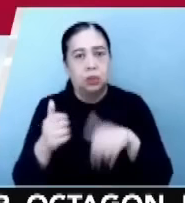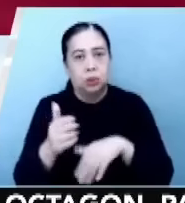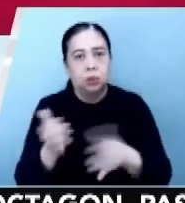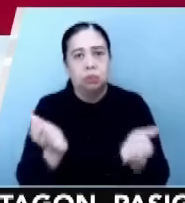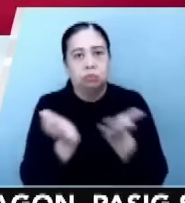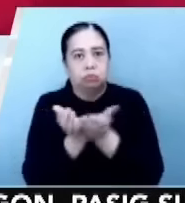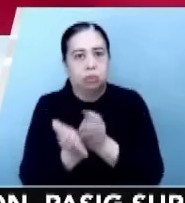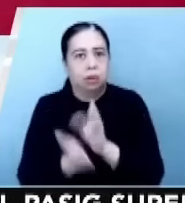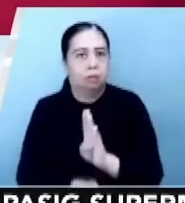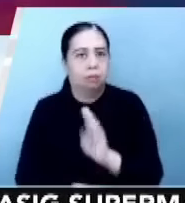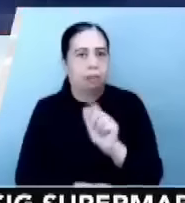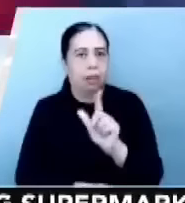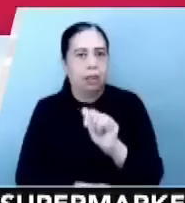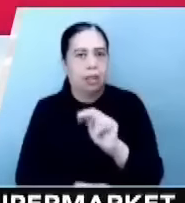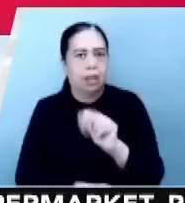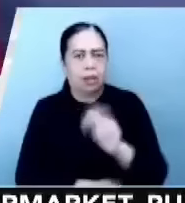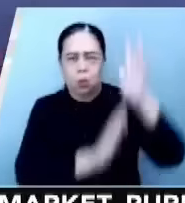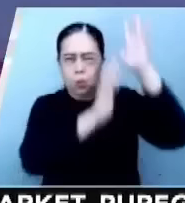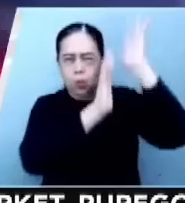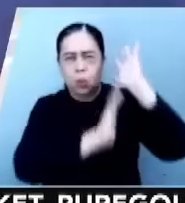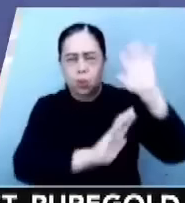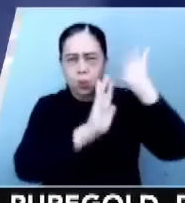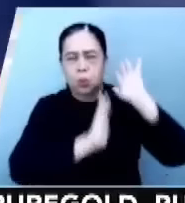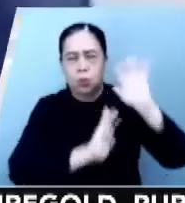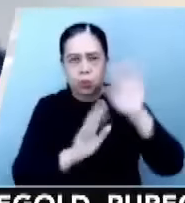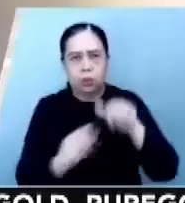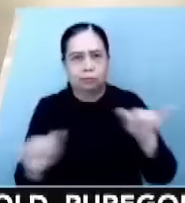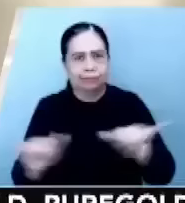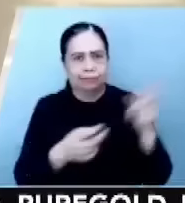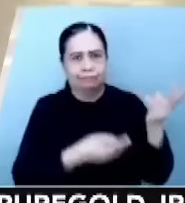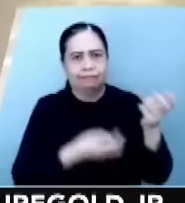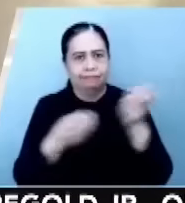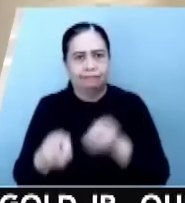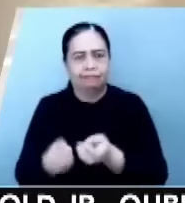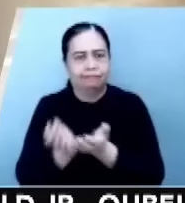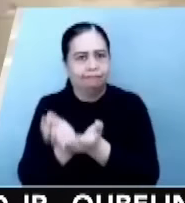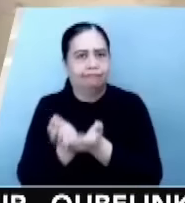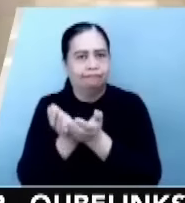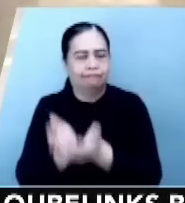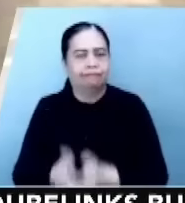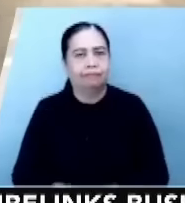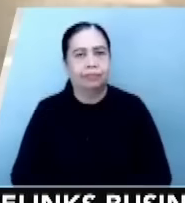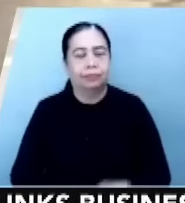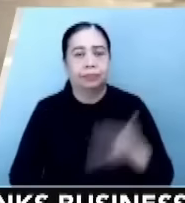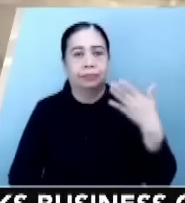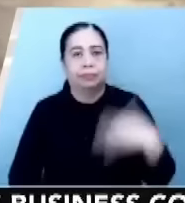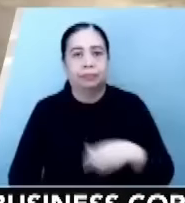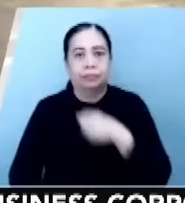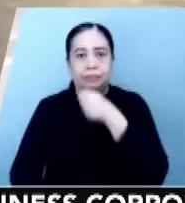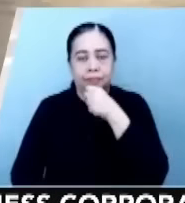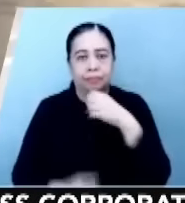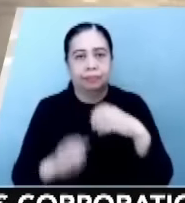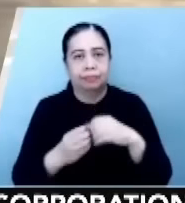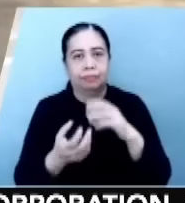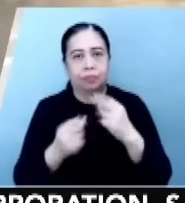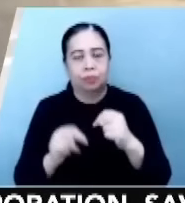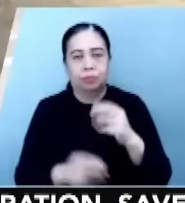na sinakyan ng ating mga ninuno. Para sa GMA Integrated News, Mark Salazar,